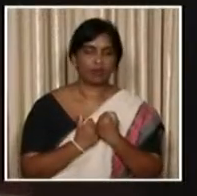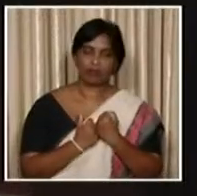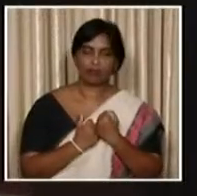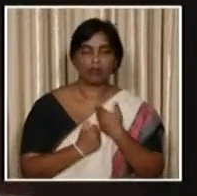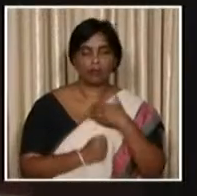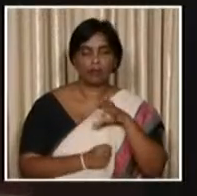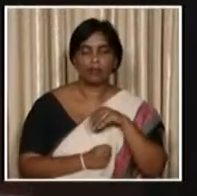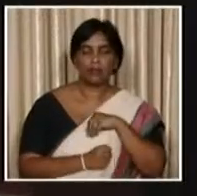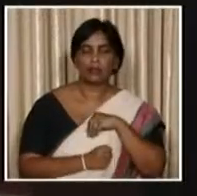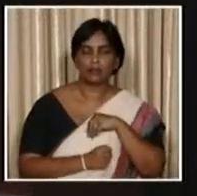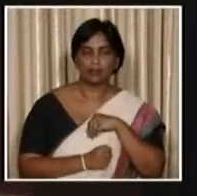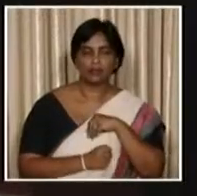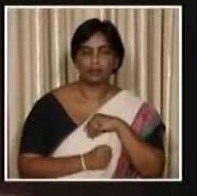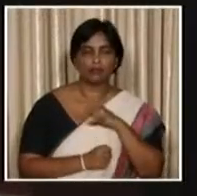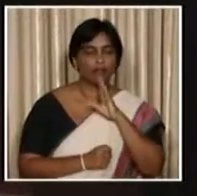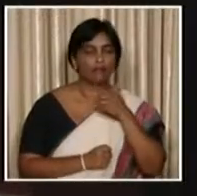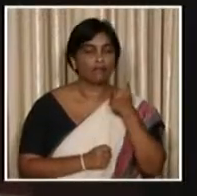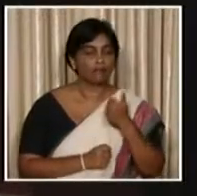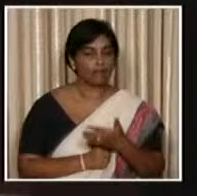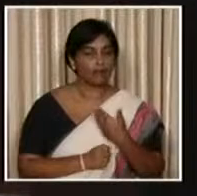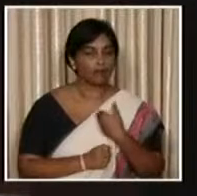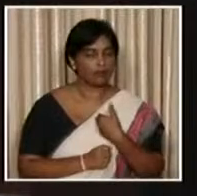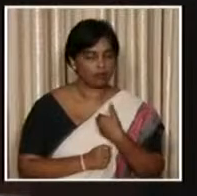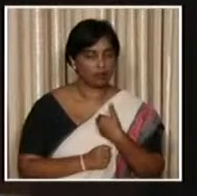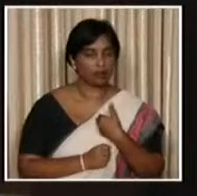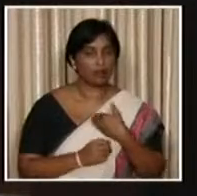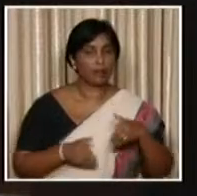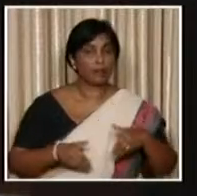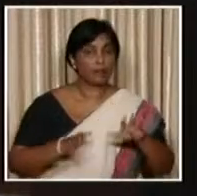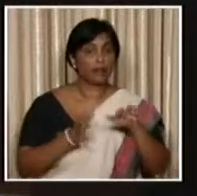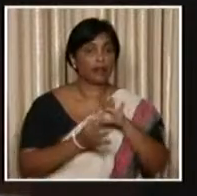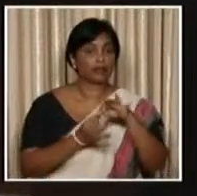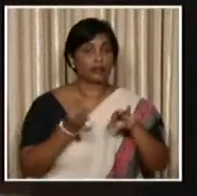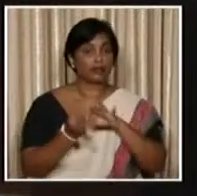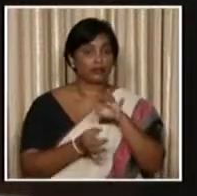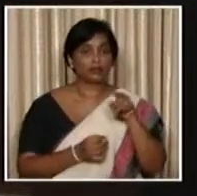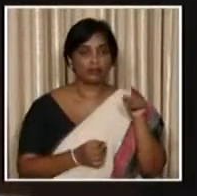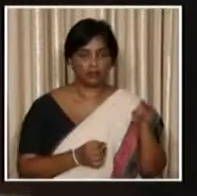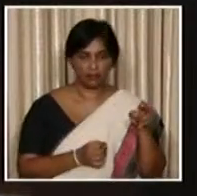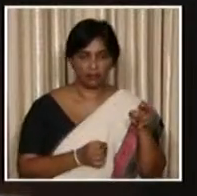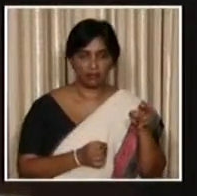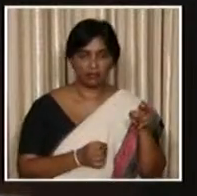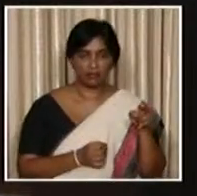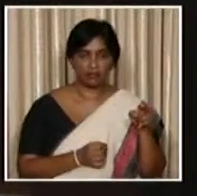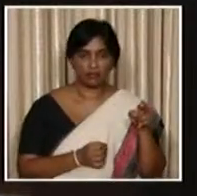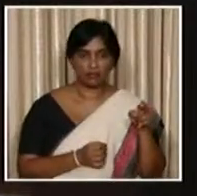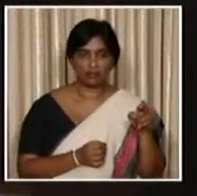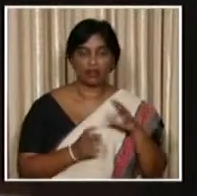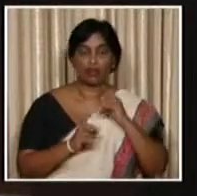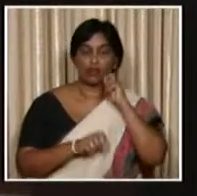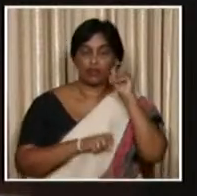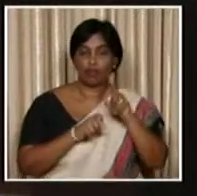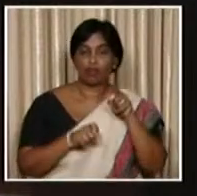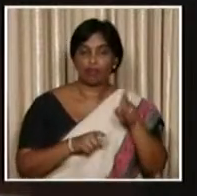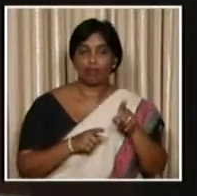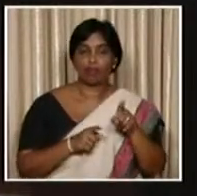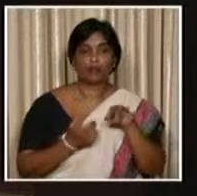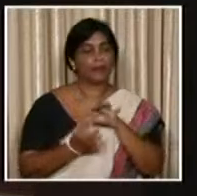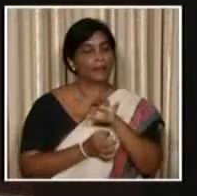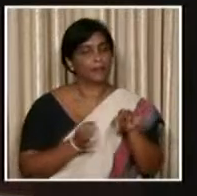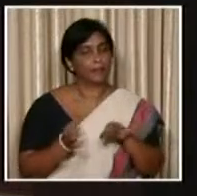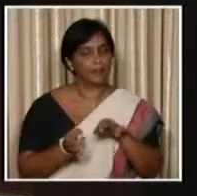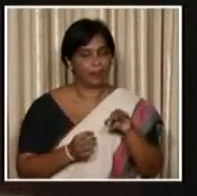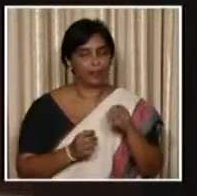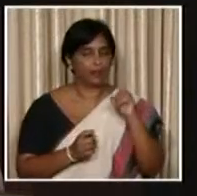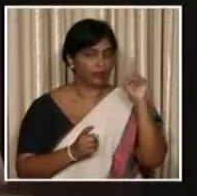ඒක මම පිළිගන්නවා. අපිට වැදගත් වෙන්නේ මහපාරේ ප්‍රජාතන්ත්‍රවාදය. පොදු ජනතාව අතර ප්‍රජාතන්ත්‍රවාදය. ඉතින් ඒක